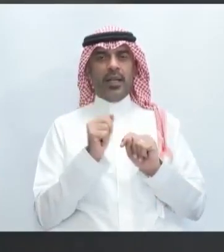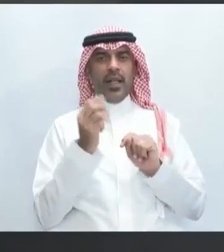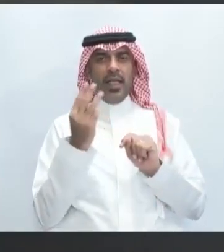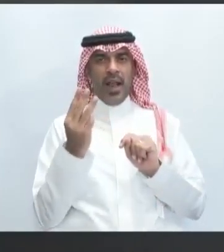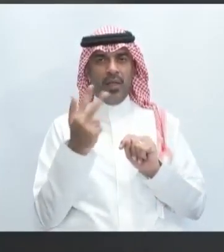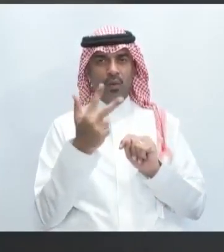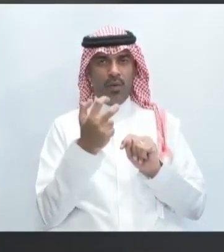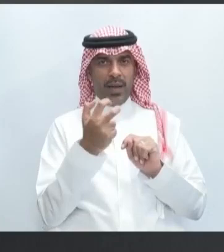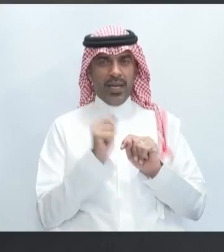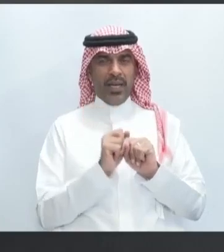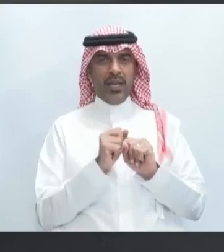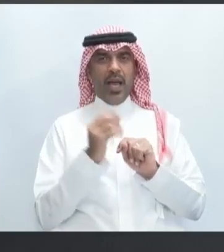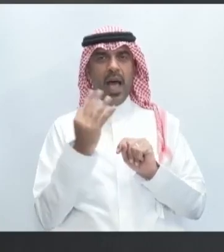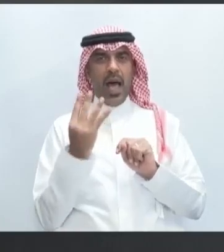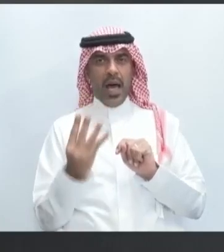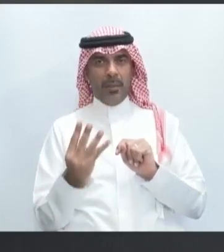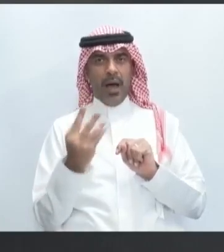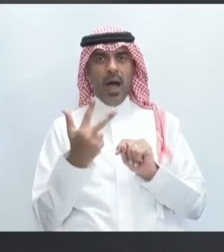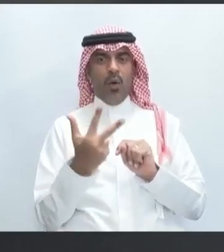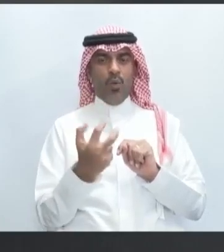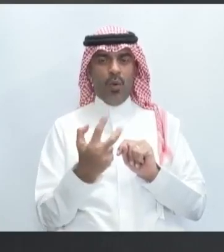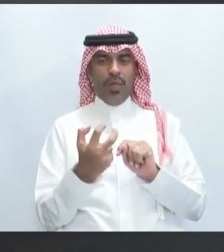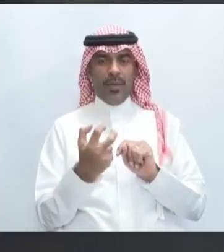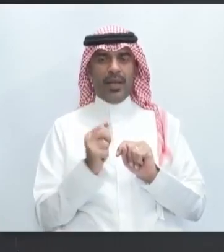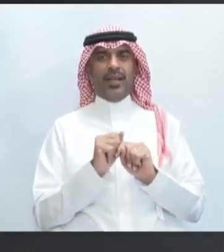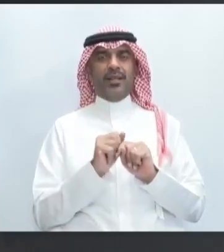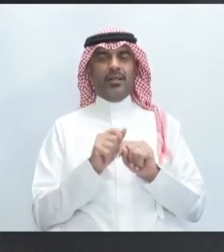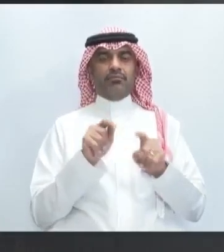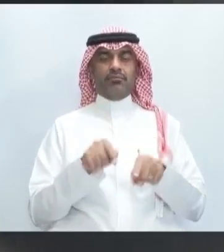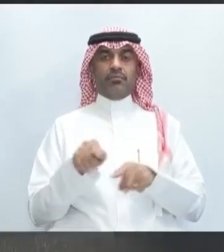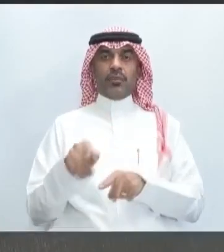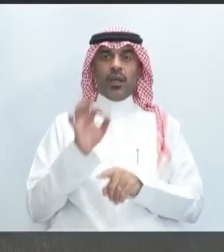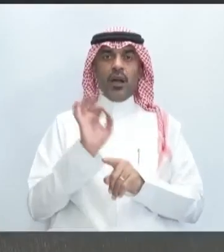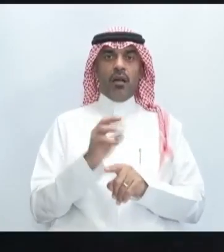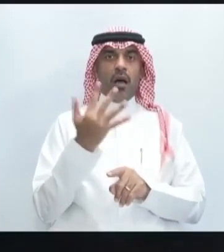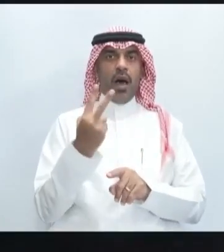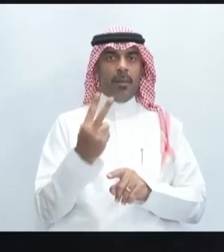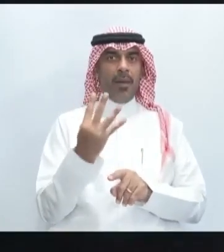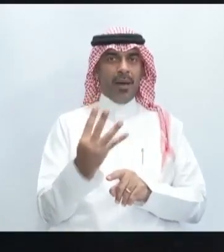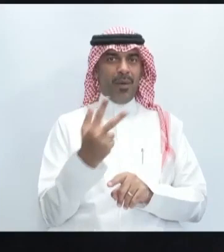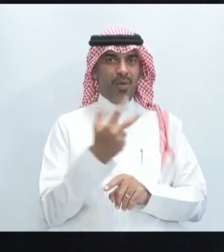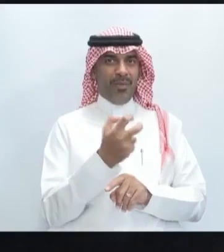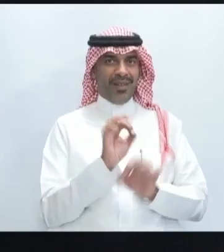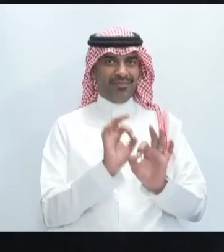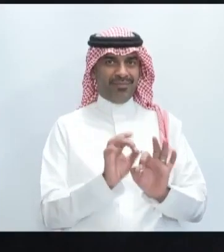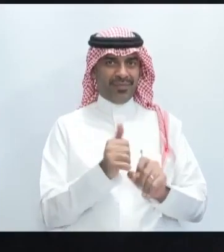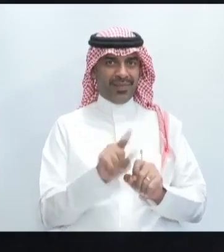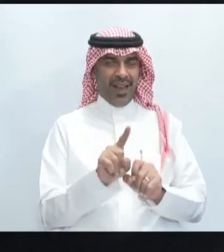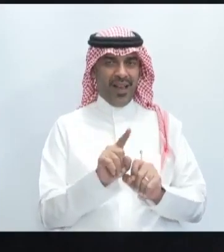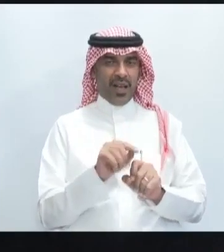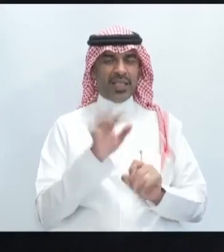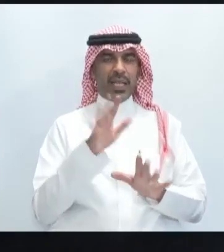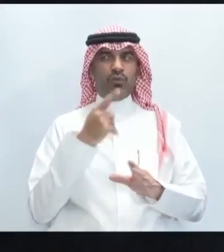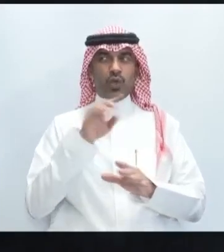ثلاثه وثمانون اربعه وثمانون الان وصلنا 84 حتى نجيب على